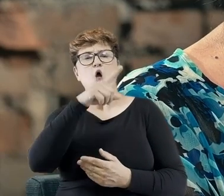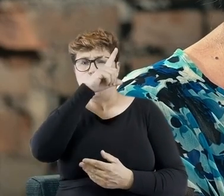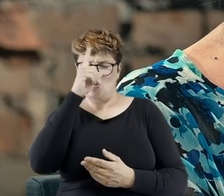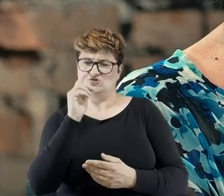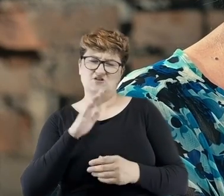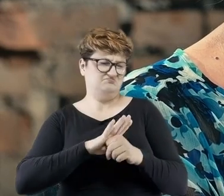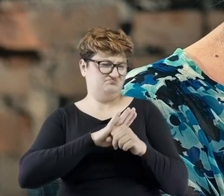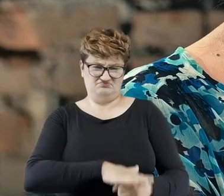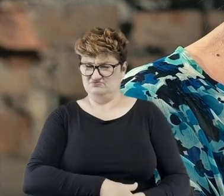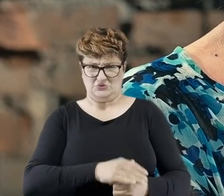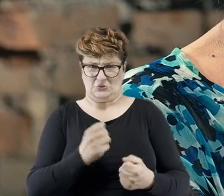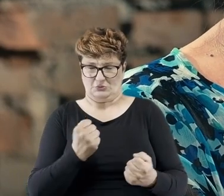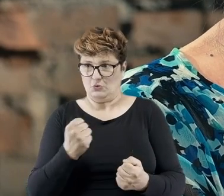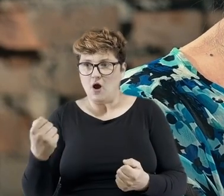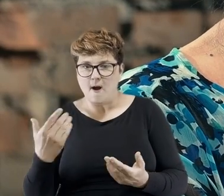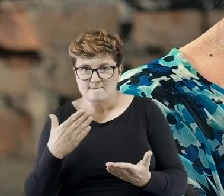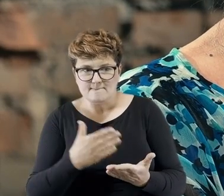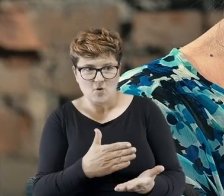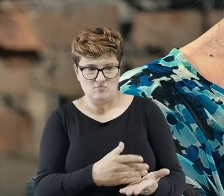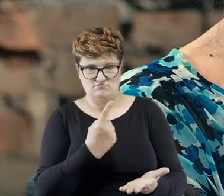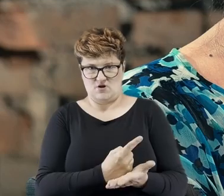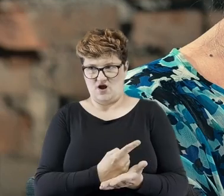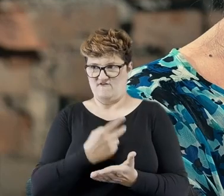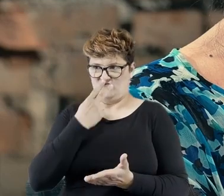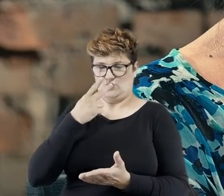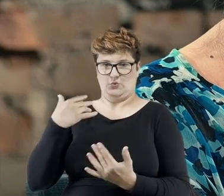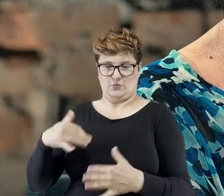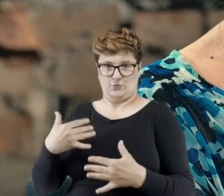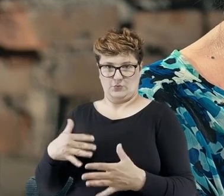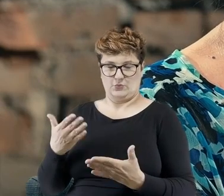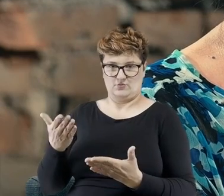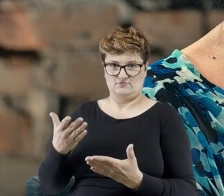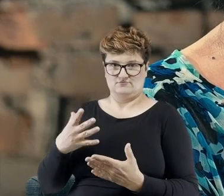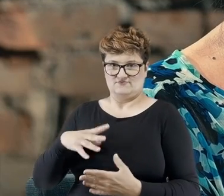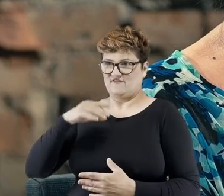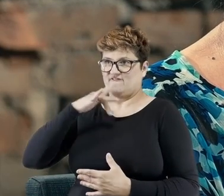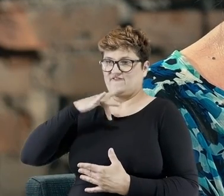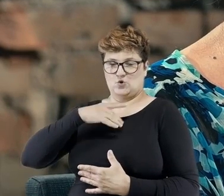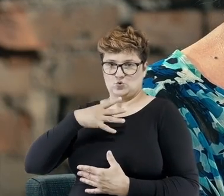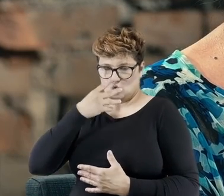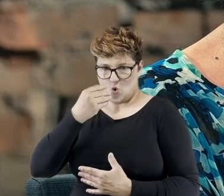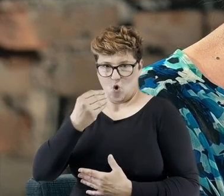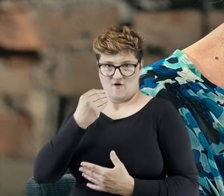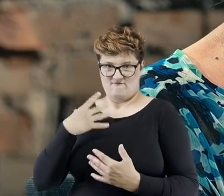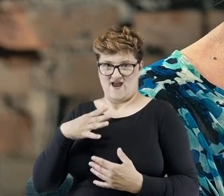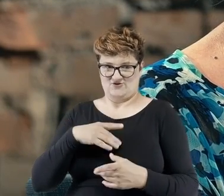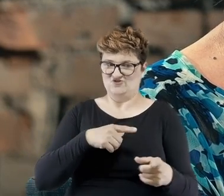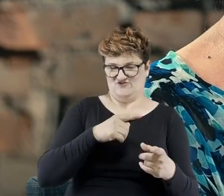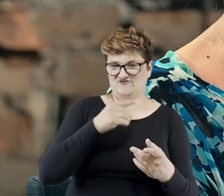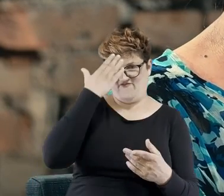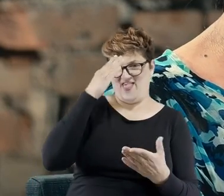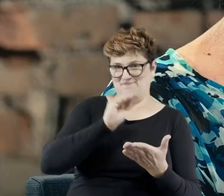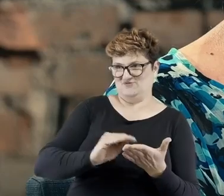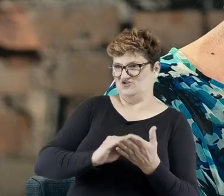pogardzanemu przez innych i to na pewno świadczy o jakiejś jej na pewno wybitnych takiej duchowej wartości. Myślę, że Przybyszewska wiedziała